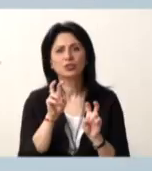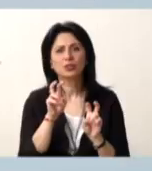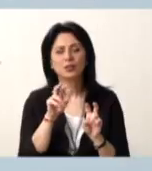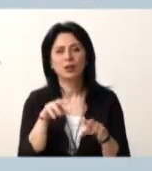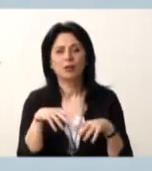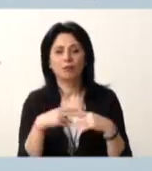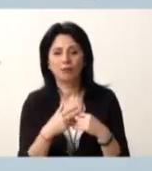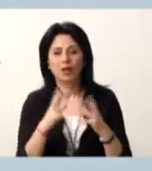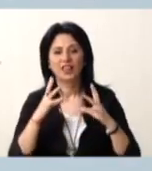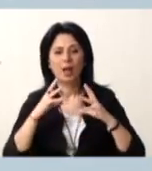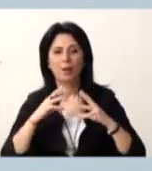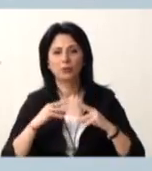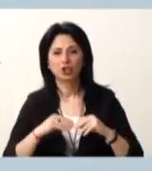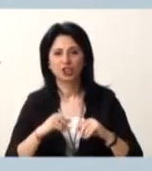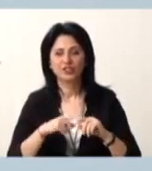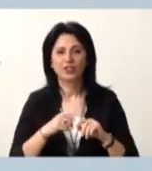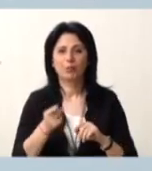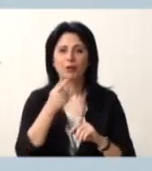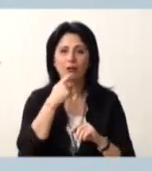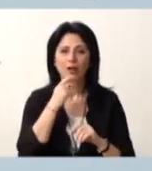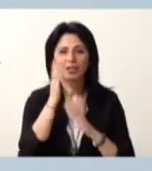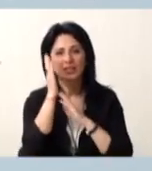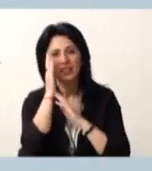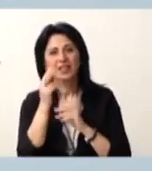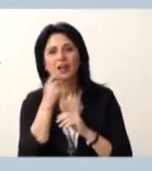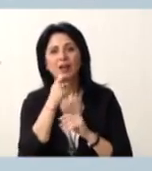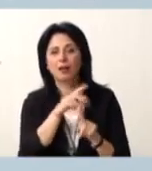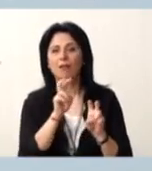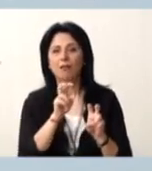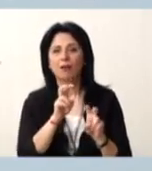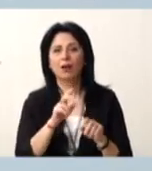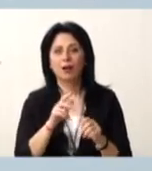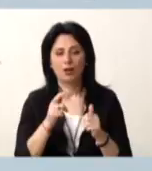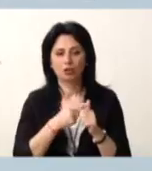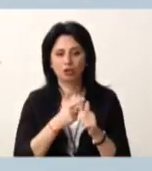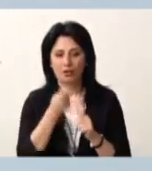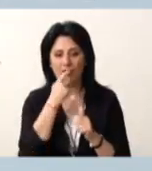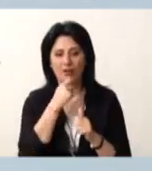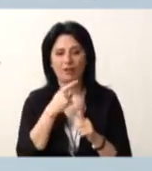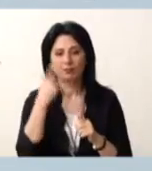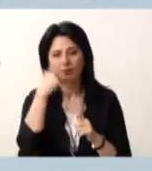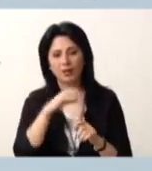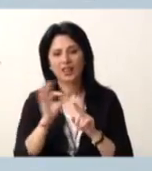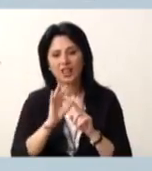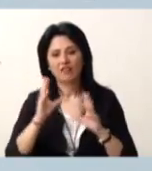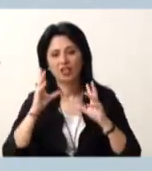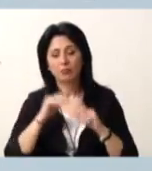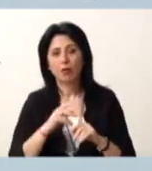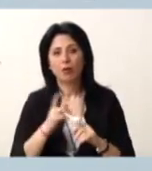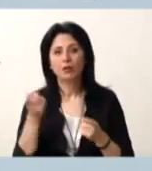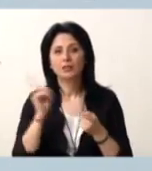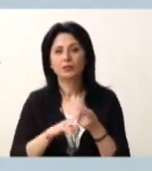მომადუნებელი, დამამშვიდებელი, ზოგჯერ ანუ საძილე ეფექტის მქონე ყველა ეს პრეპარატი შეიძლება აღმოჩნდეს